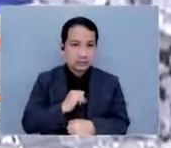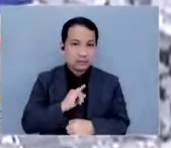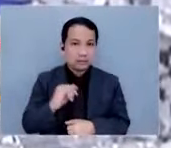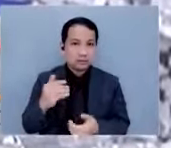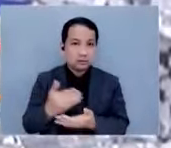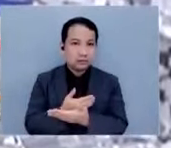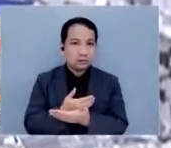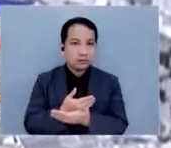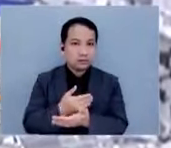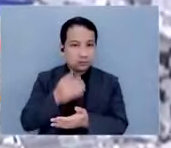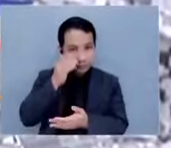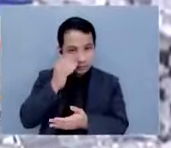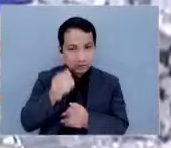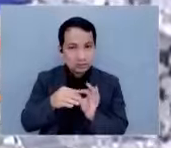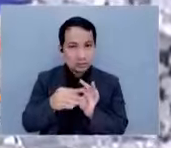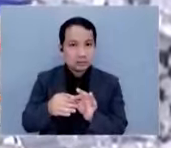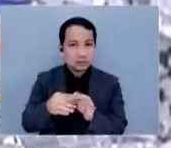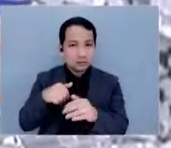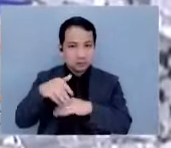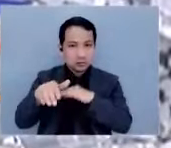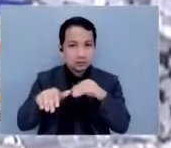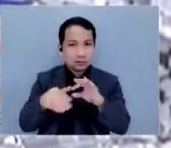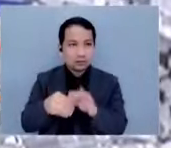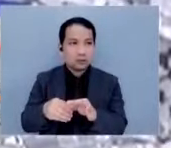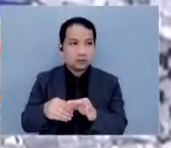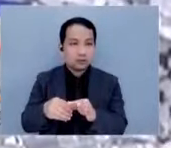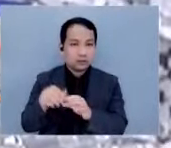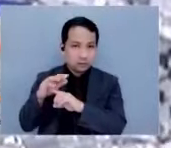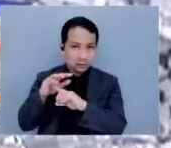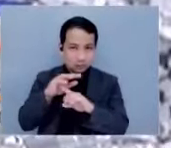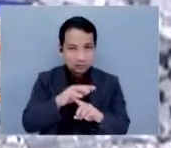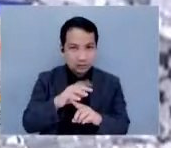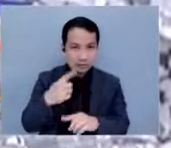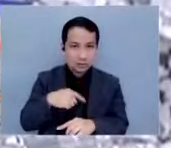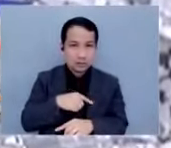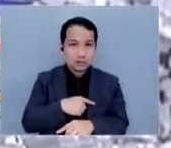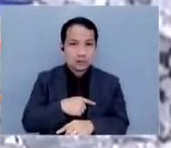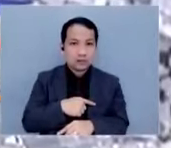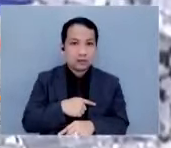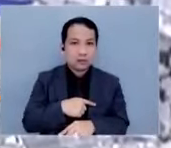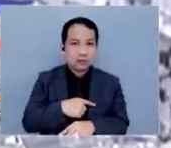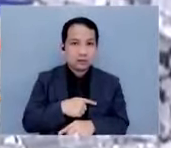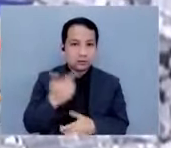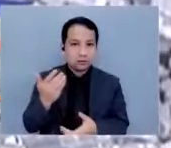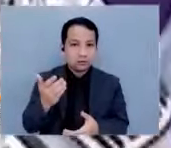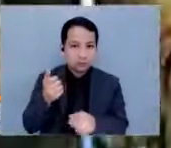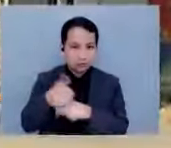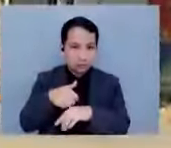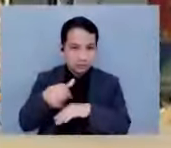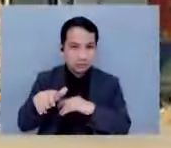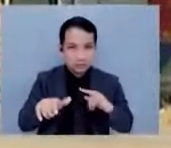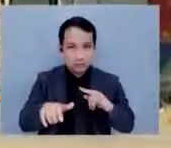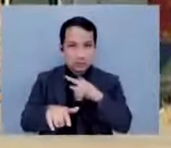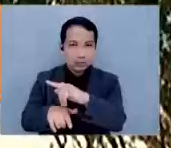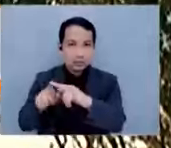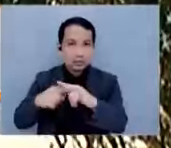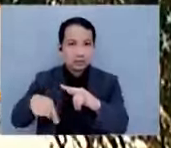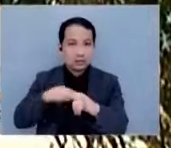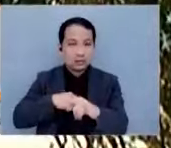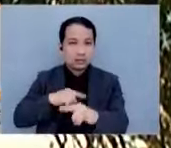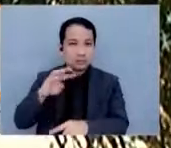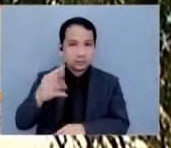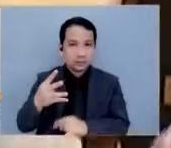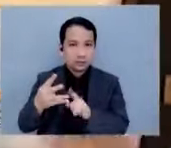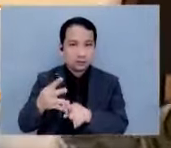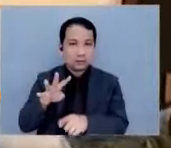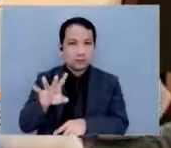if the new defense concept calls for the deployment of the aircraft, then we will deploy the aircraft. Kasabay ng 48th